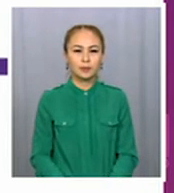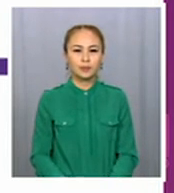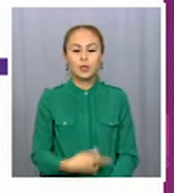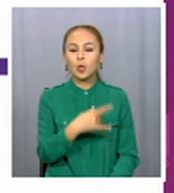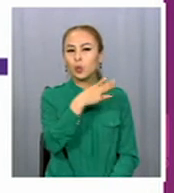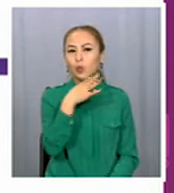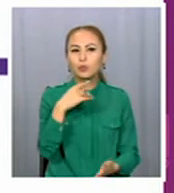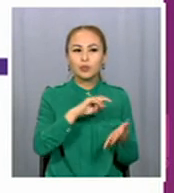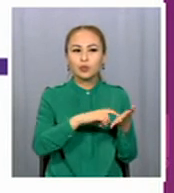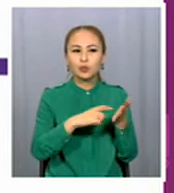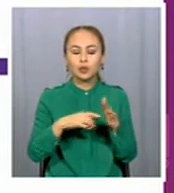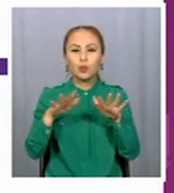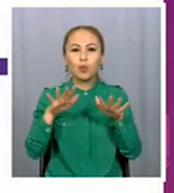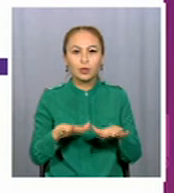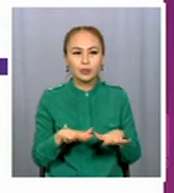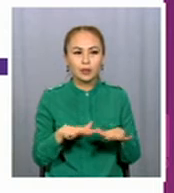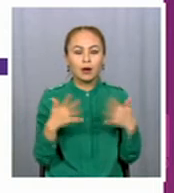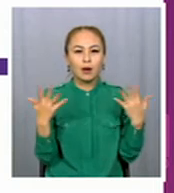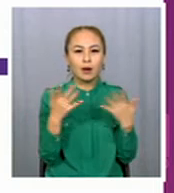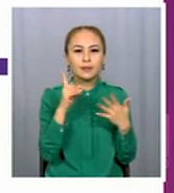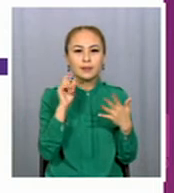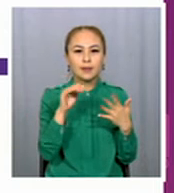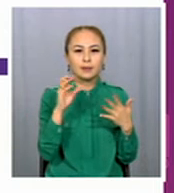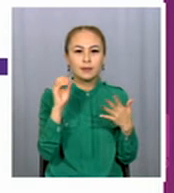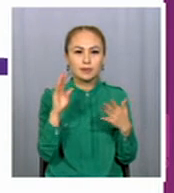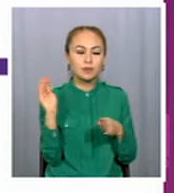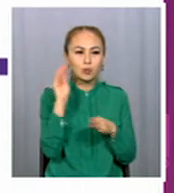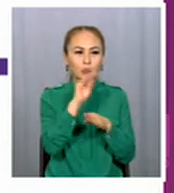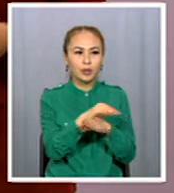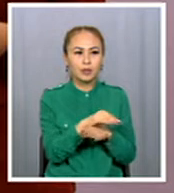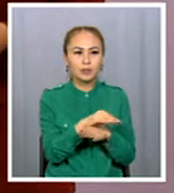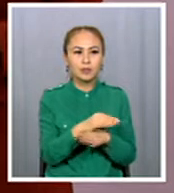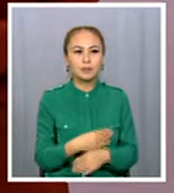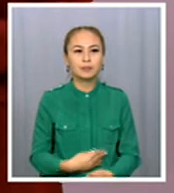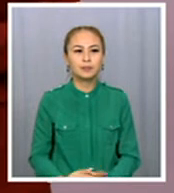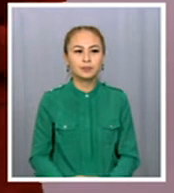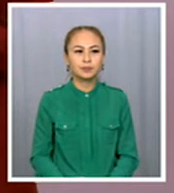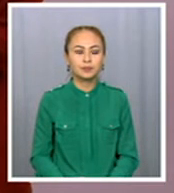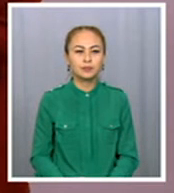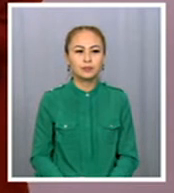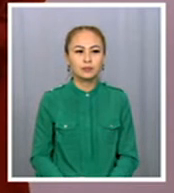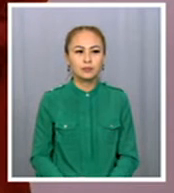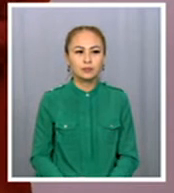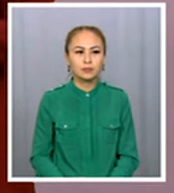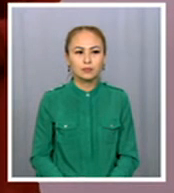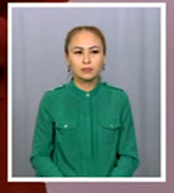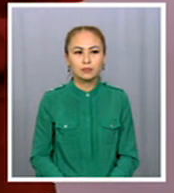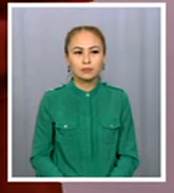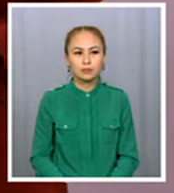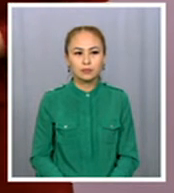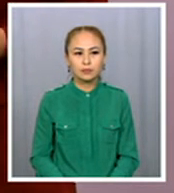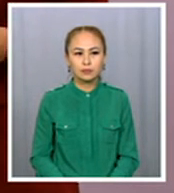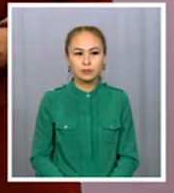нүктенің орнына қай зат есімдерді қоямыз? Я?